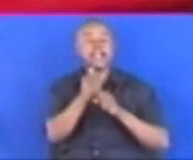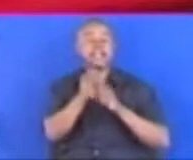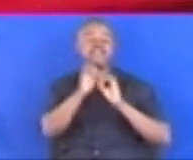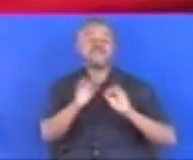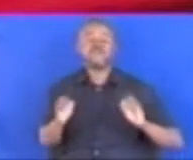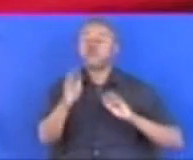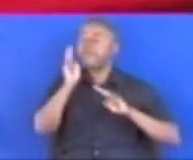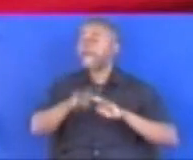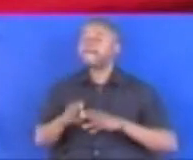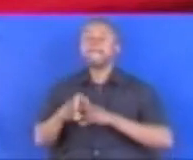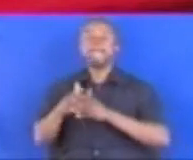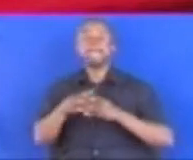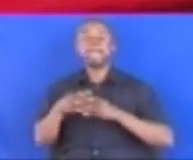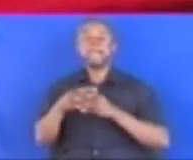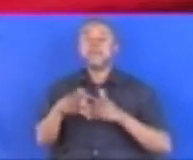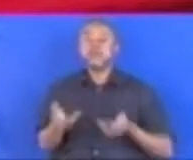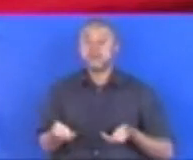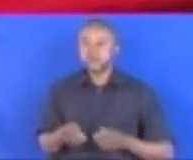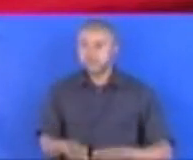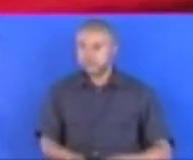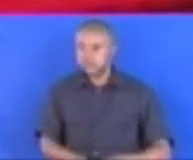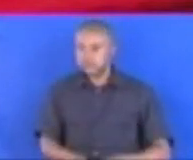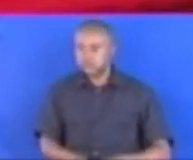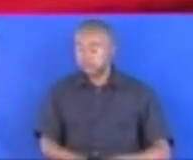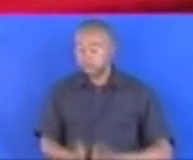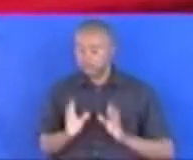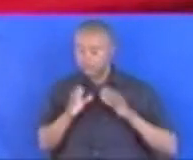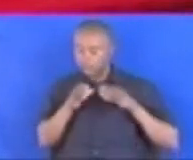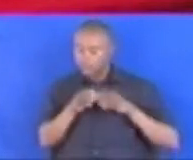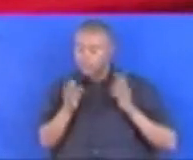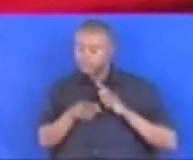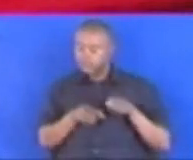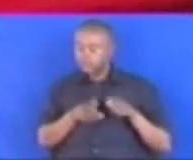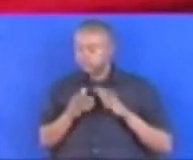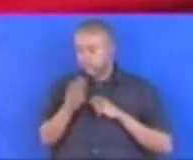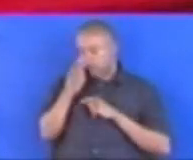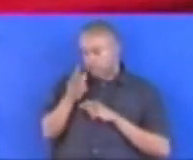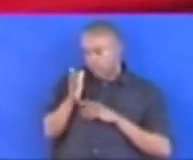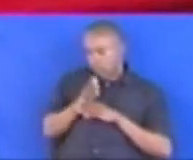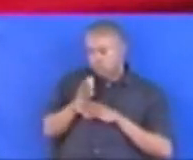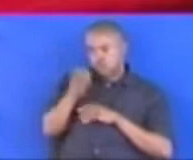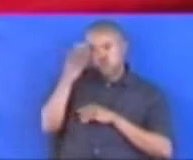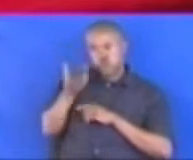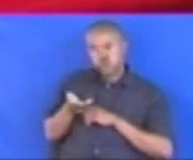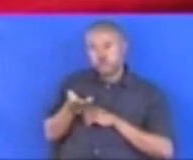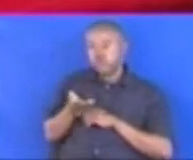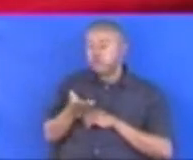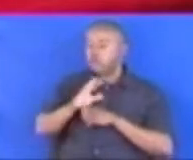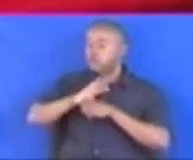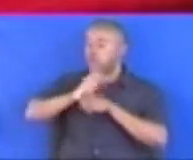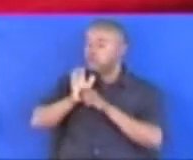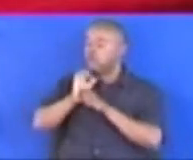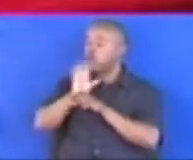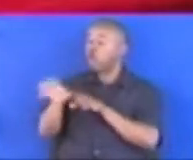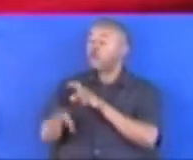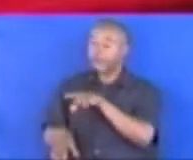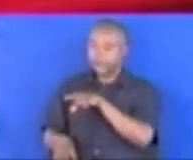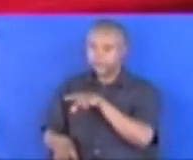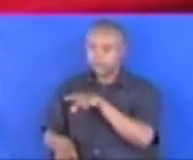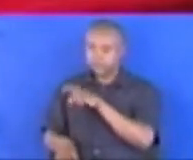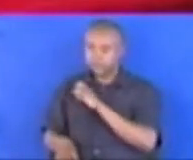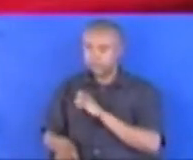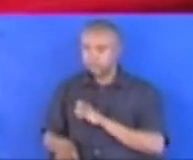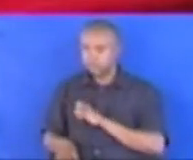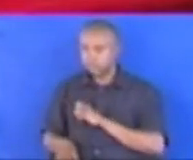ajira. Mheshimiwa Naibu Spika, kamati vile vile iliangalia kuhusu ugonjwa wa virusi vya corona, yani